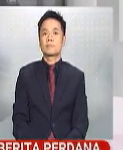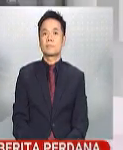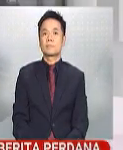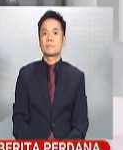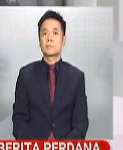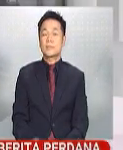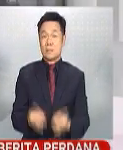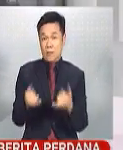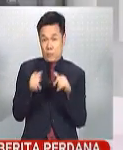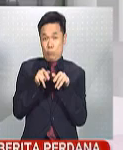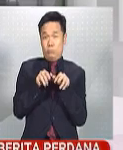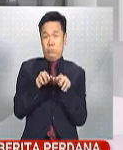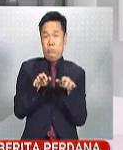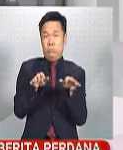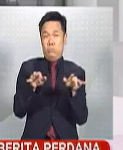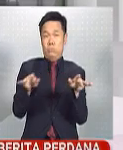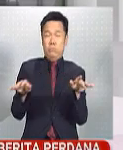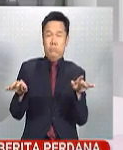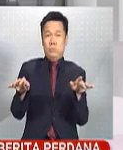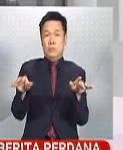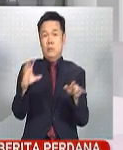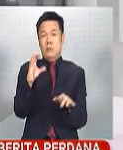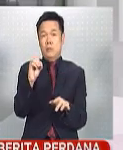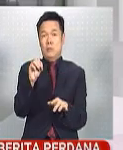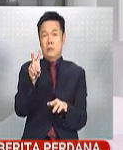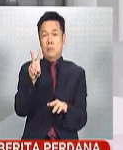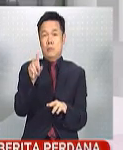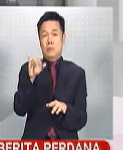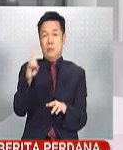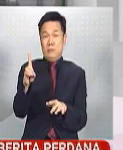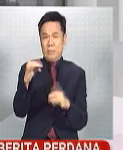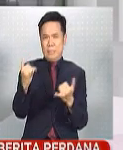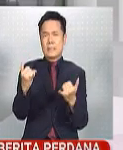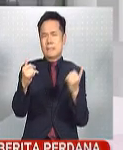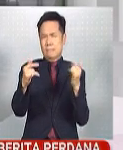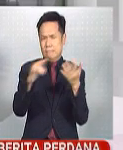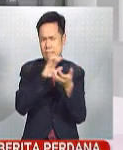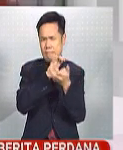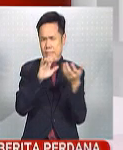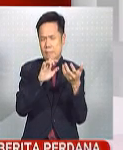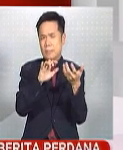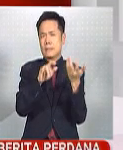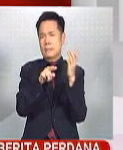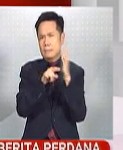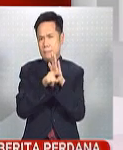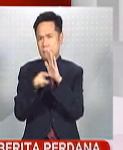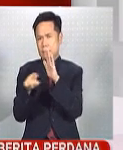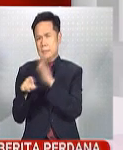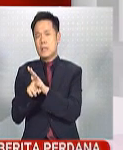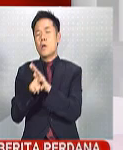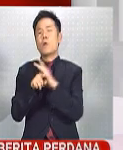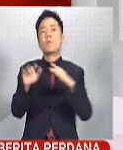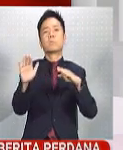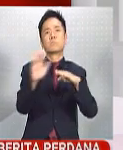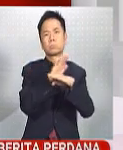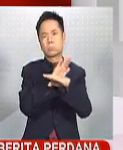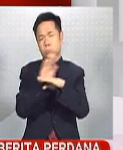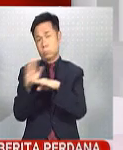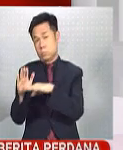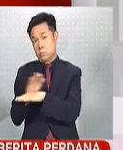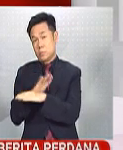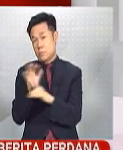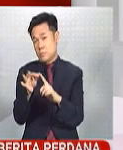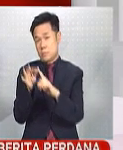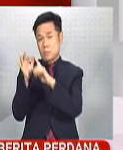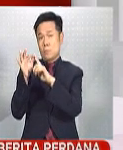Penularan wabak COVID-19 di negara ini sedikit sebanyak memberi kesan negatif termasuk menjejaskan pendapatan para peniaga khususnya dalam